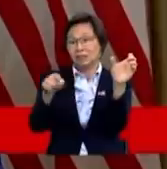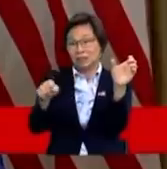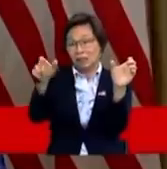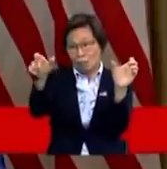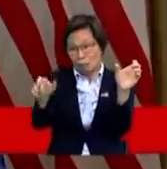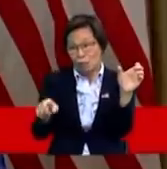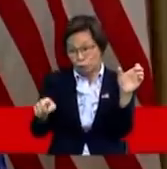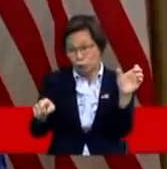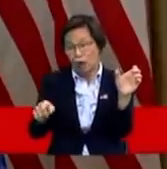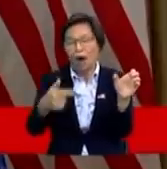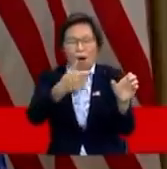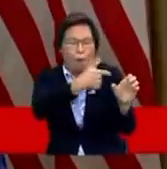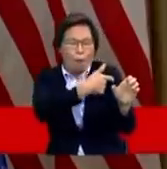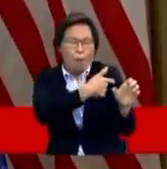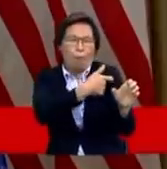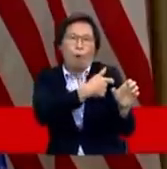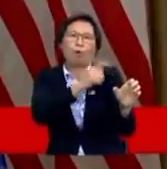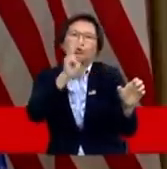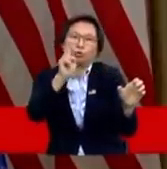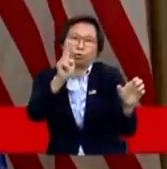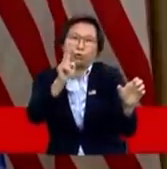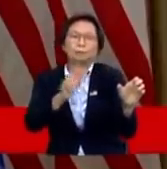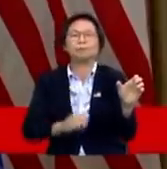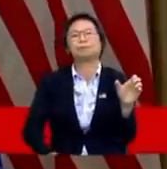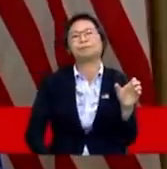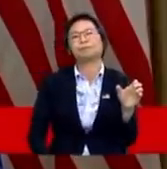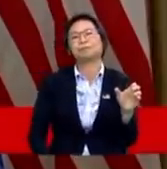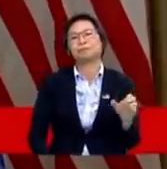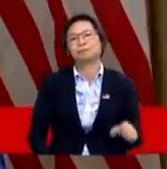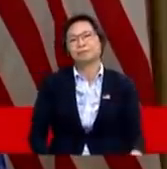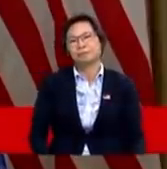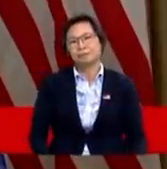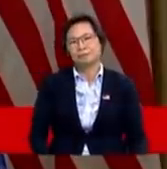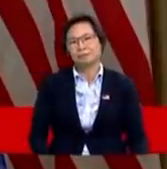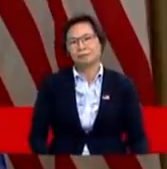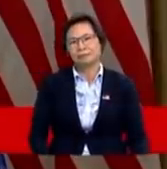telah menerima vaksinasi yang lengkap